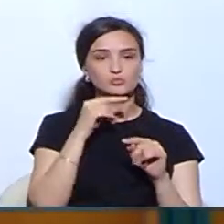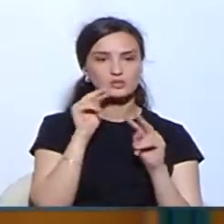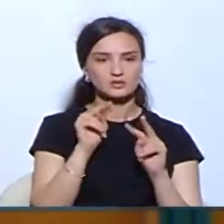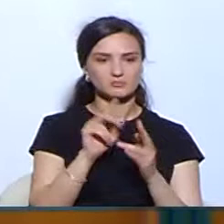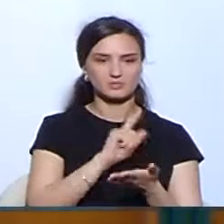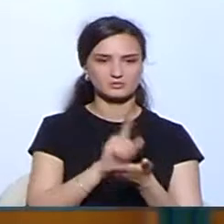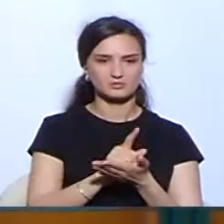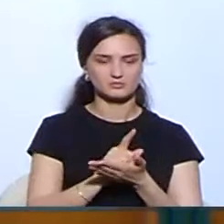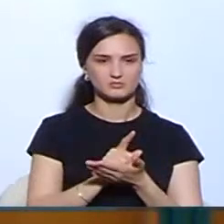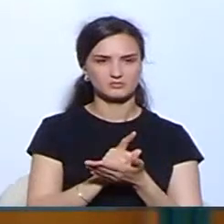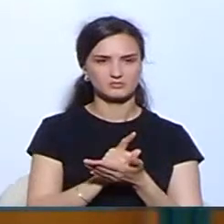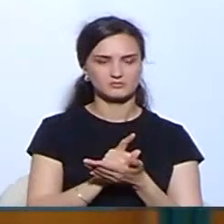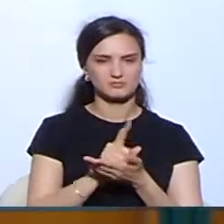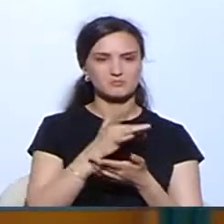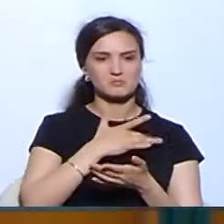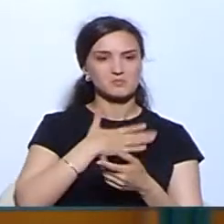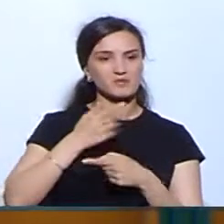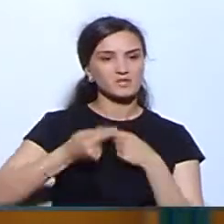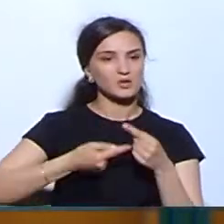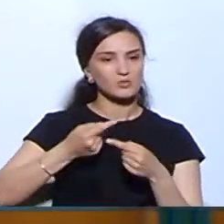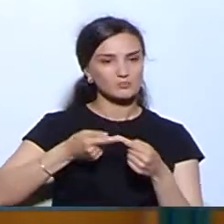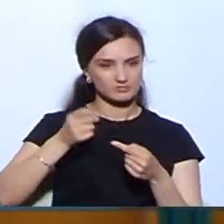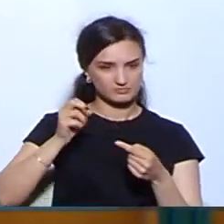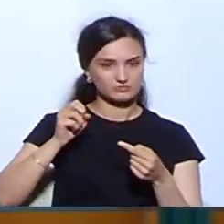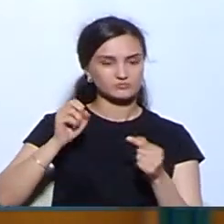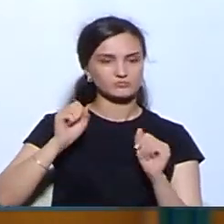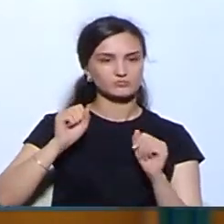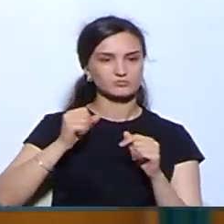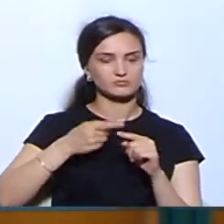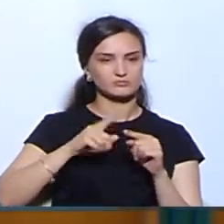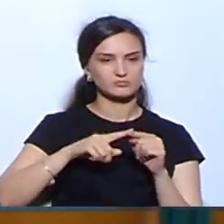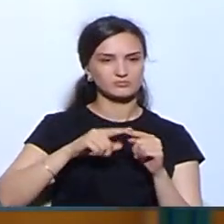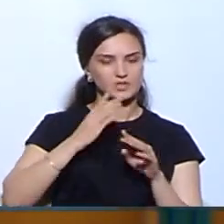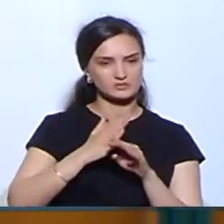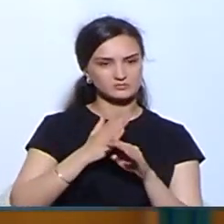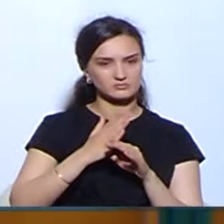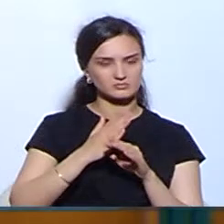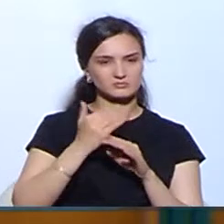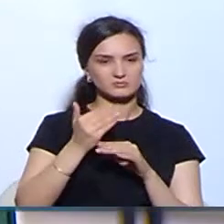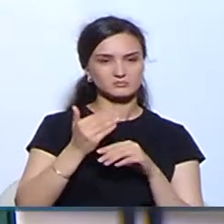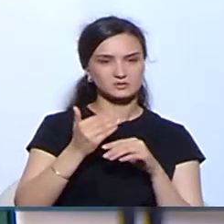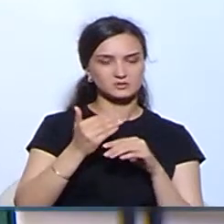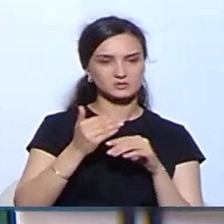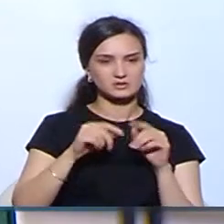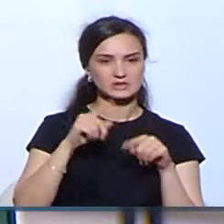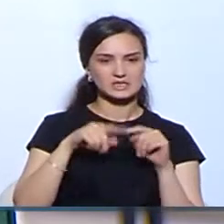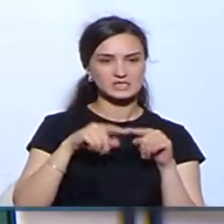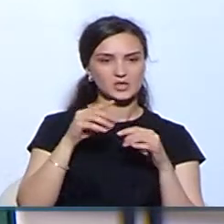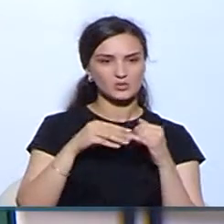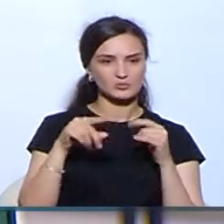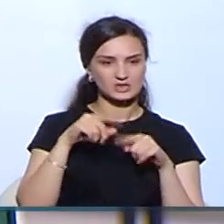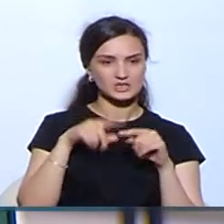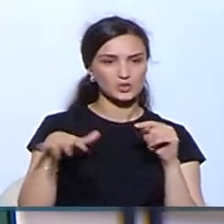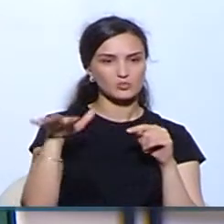მაქსიმალური ყურადღება მემკვიდრეობით ფაქტორებს, ისე ვთქვათ, ხვარი არის მის უახლოეს სანათესაოში